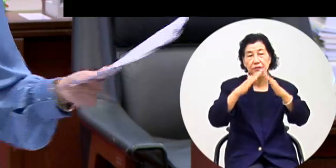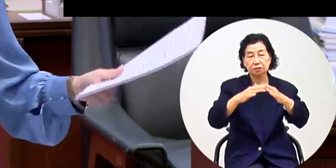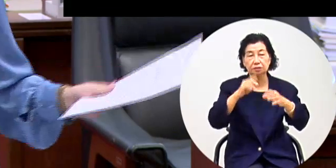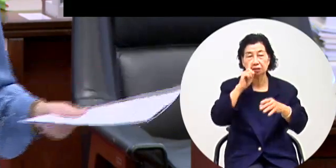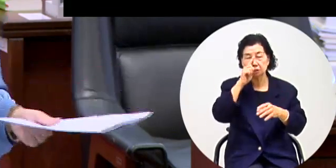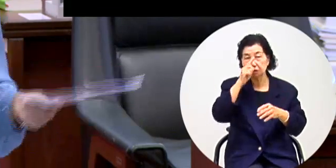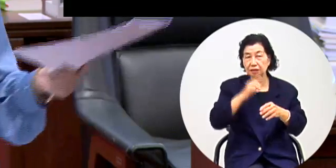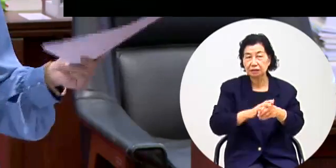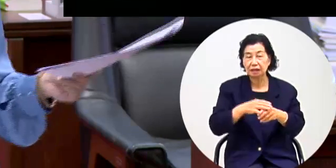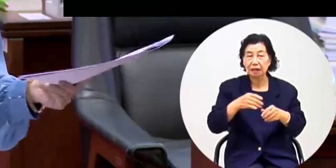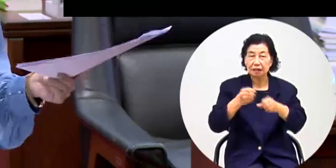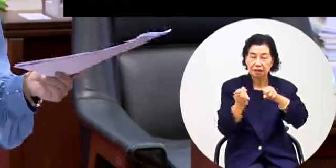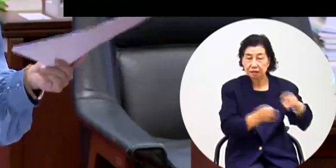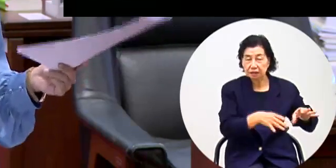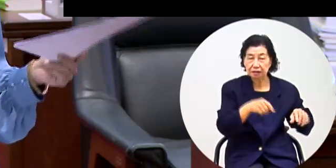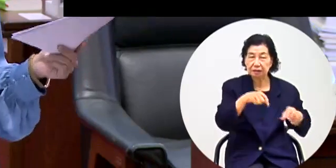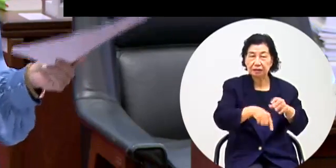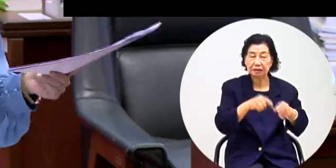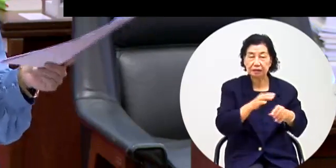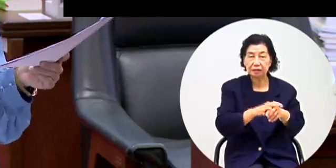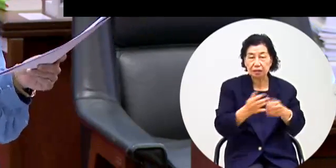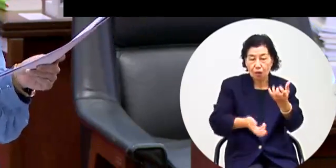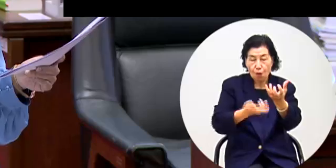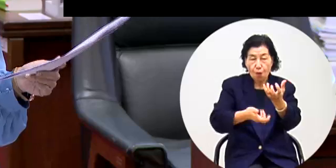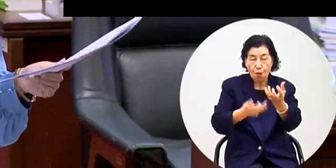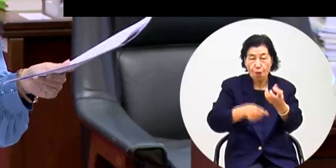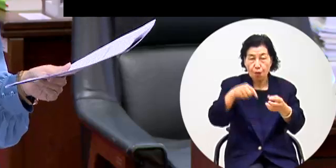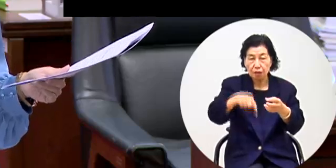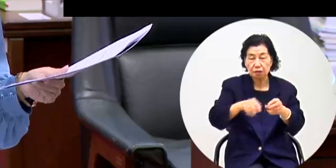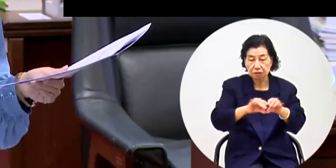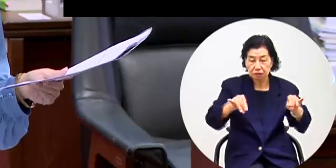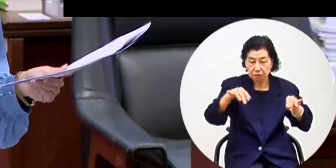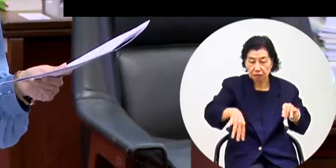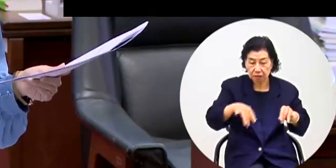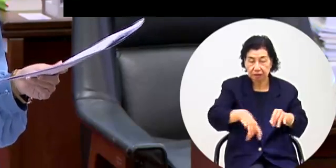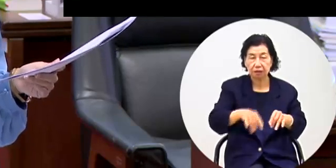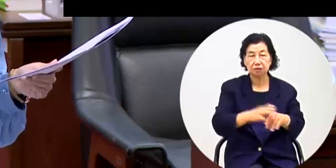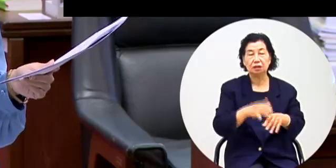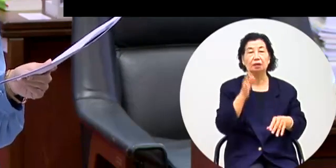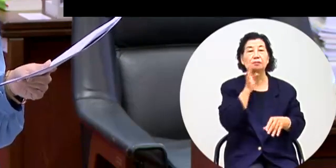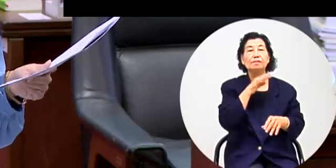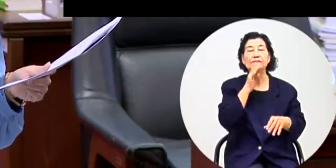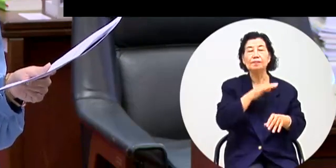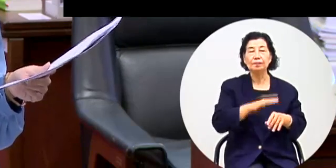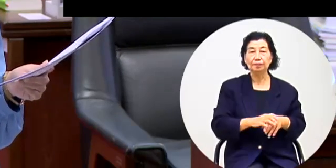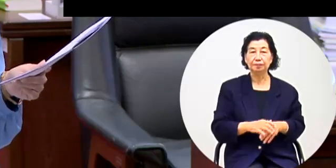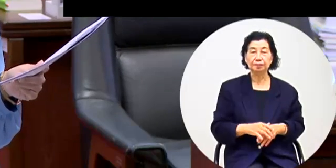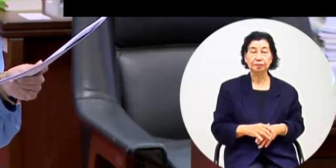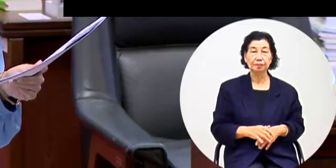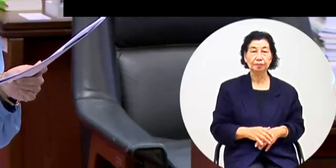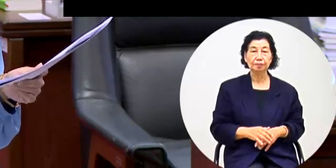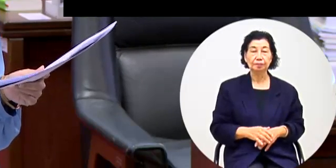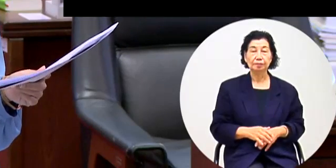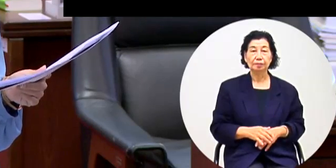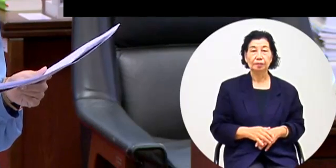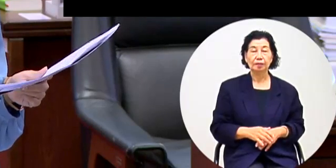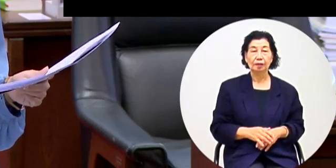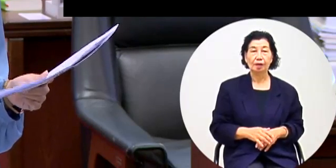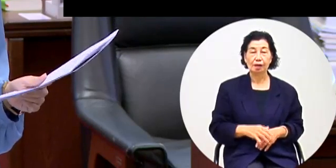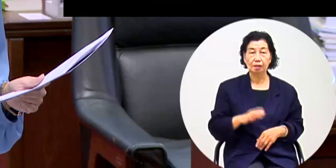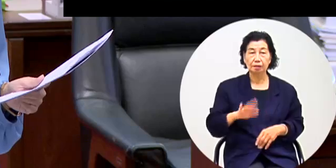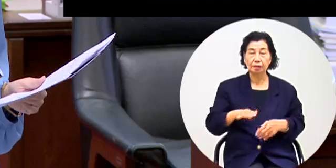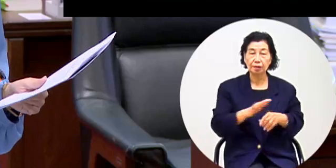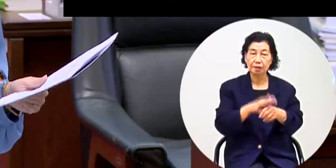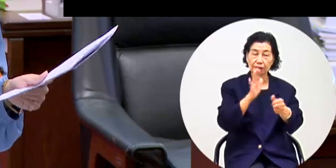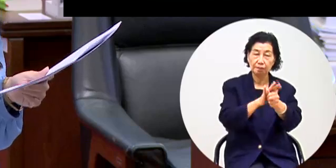那以现在整体来看的话，高雄市的容量有限的状况底下，我们依然帮很多的县市在代烧垃圾。